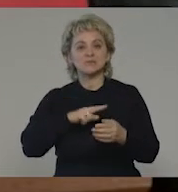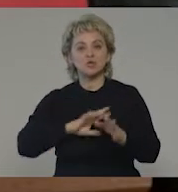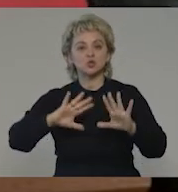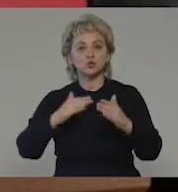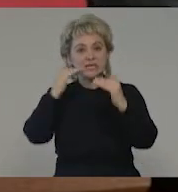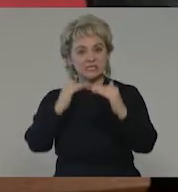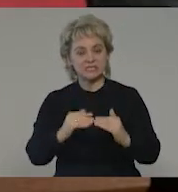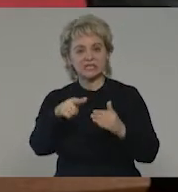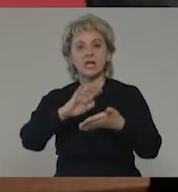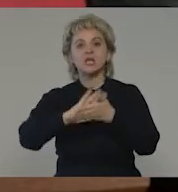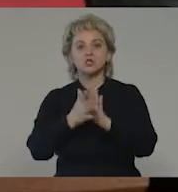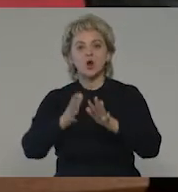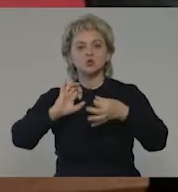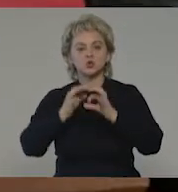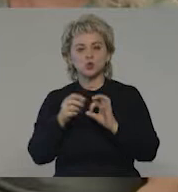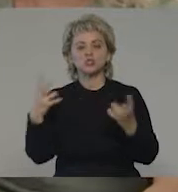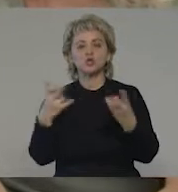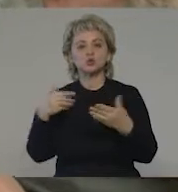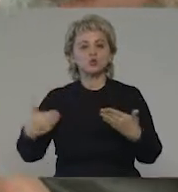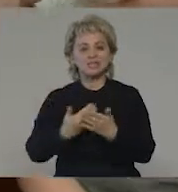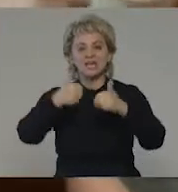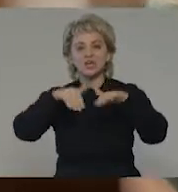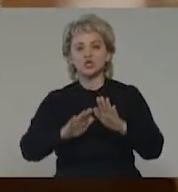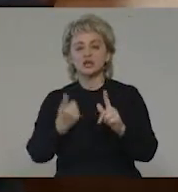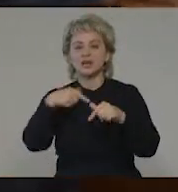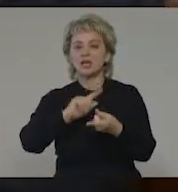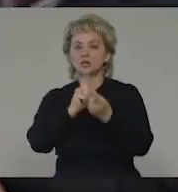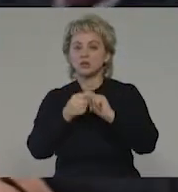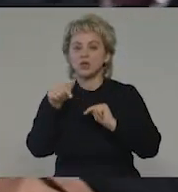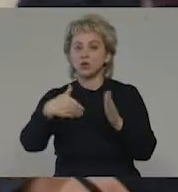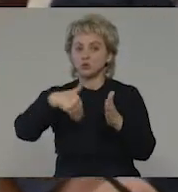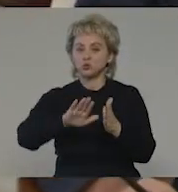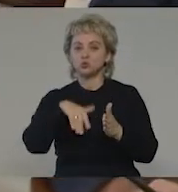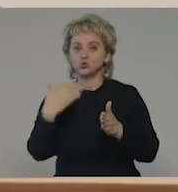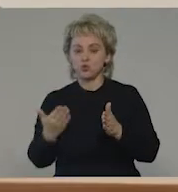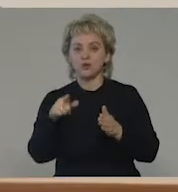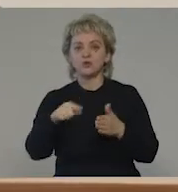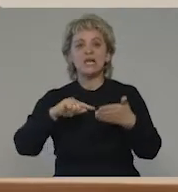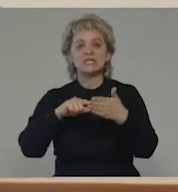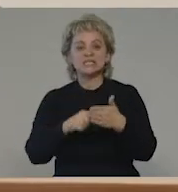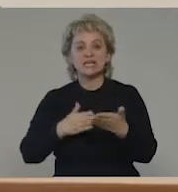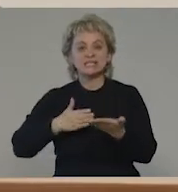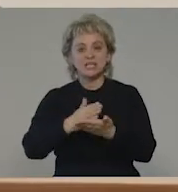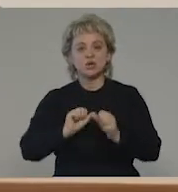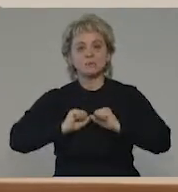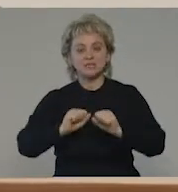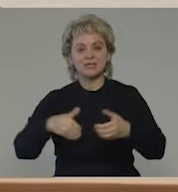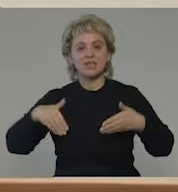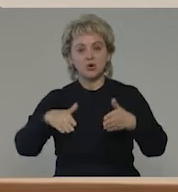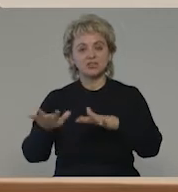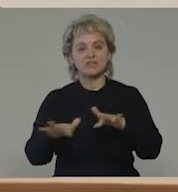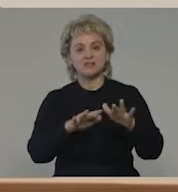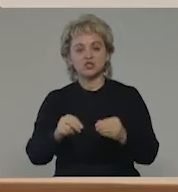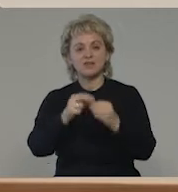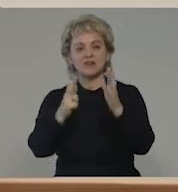случаев снизилось, ситуация сложная и нужны новые решения, которые изменят ее в лучшую сторону. Целью стратегии безопасности дорожного движения